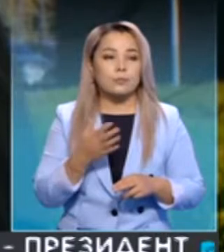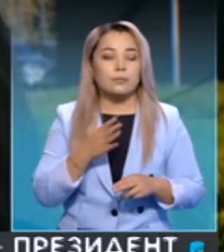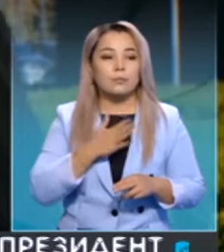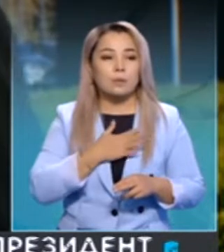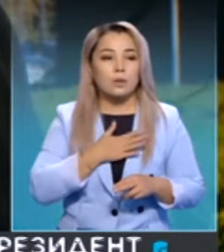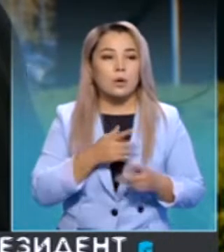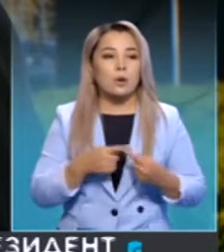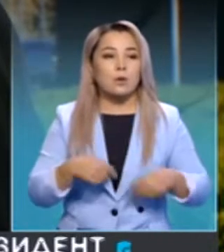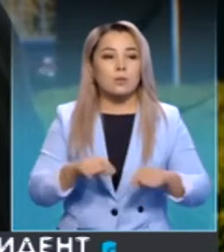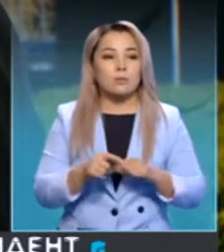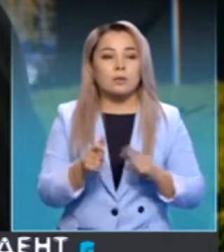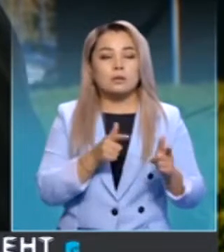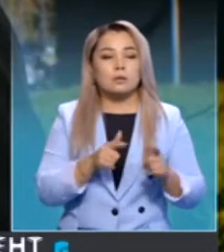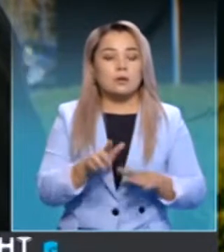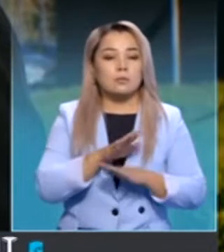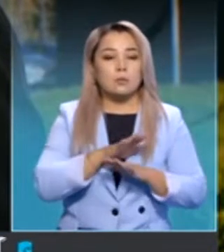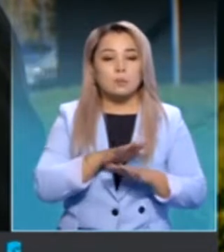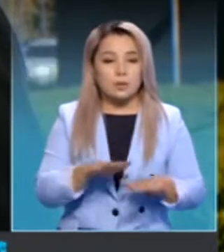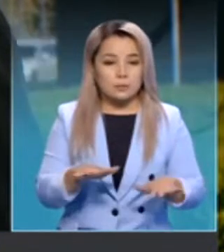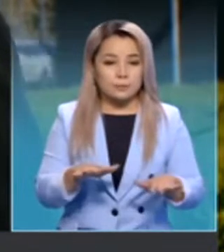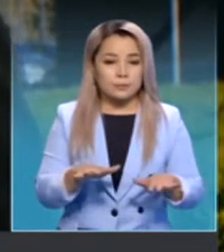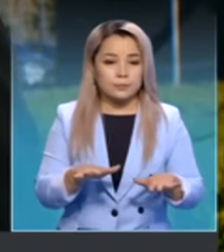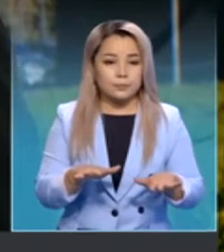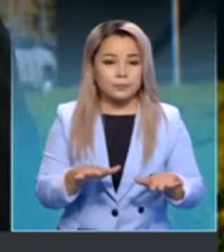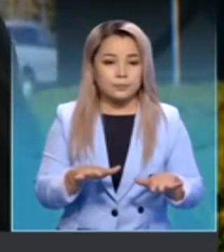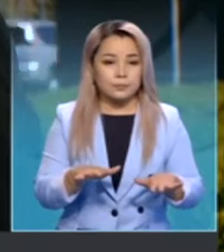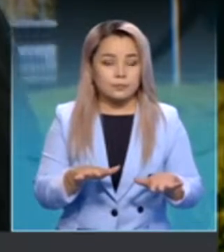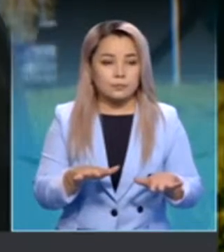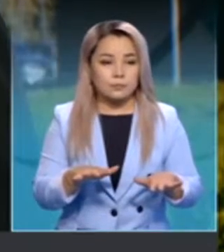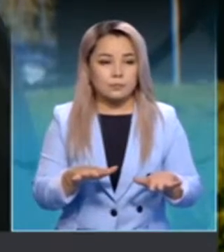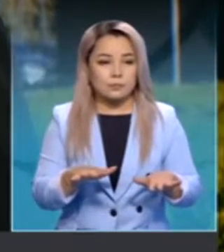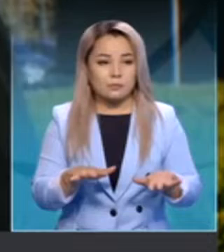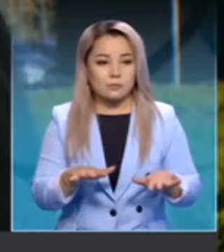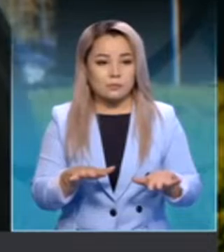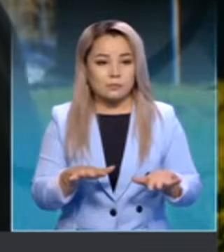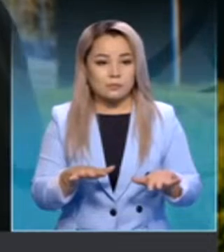Біздің қоғам дайын болмады да, оны